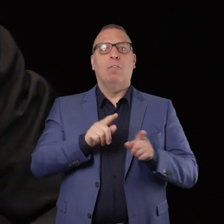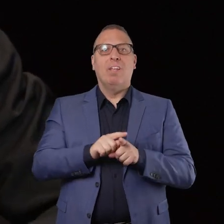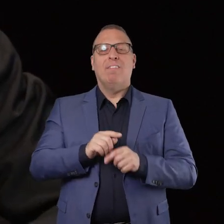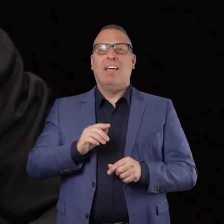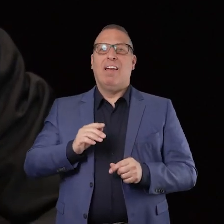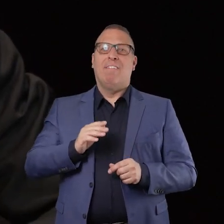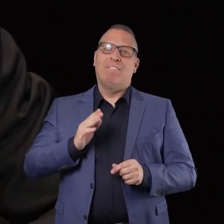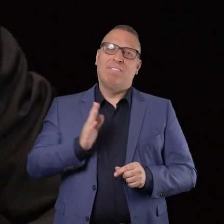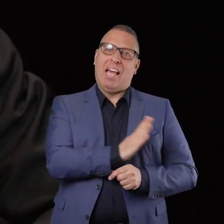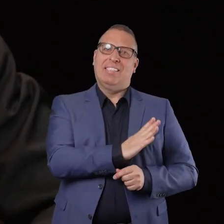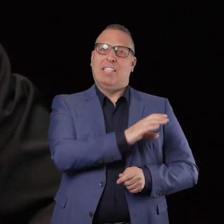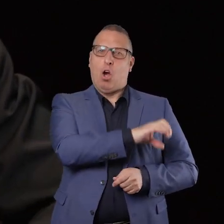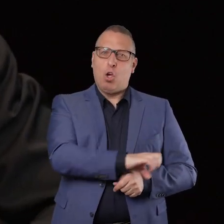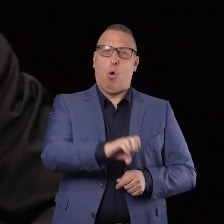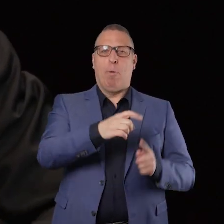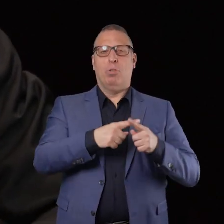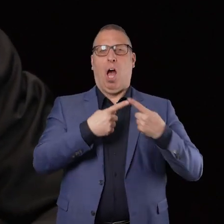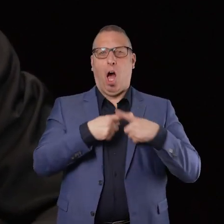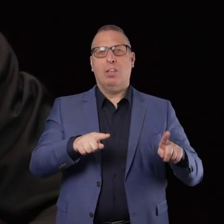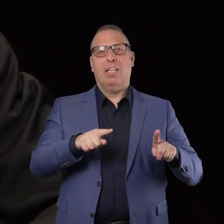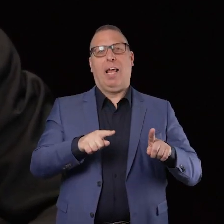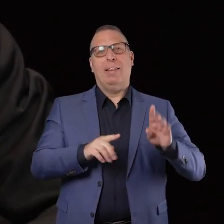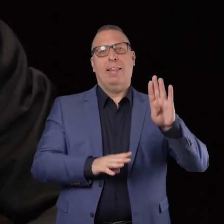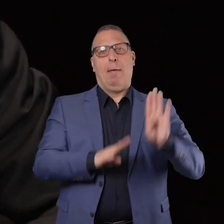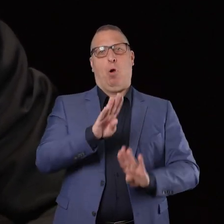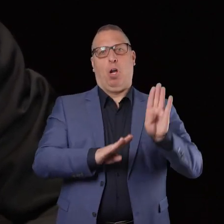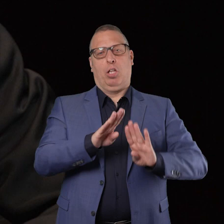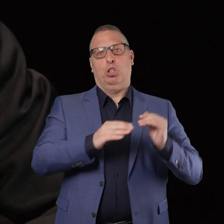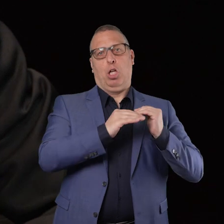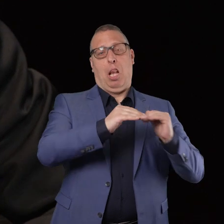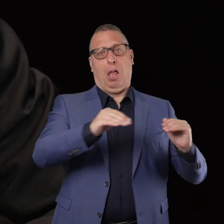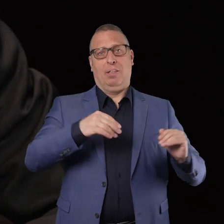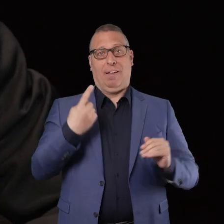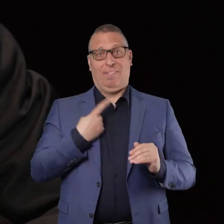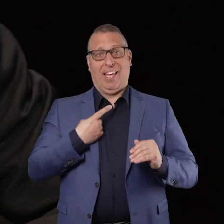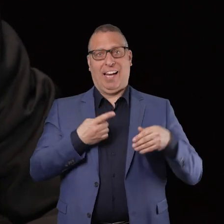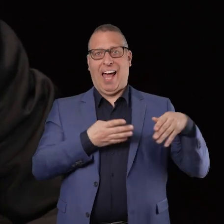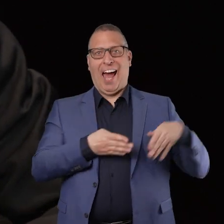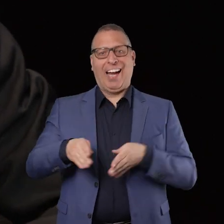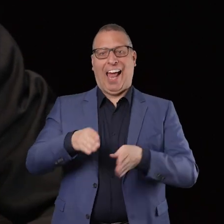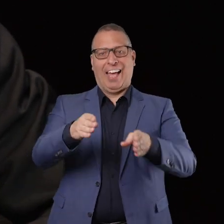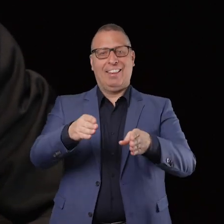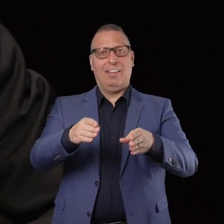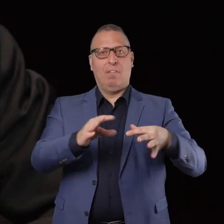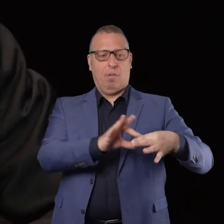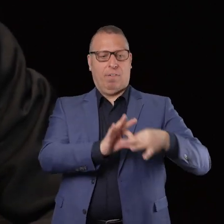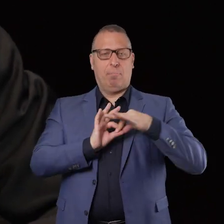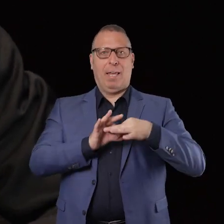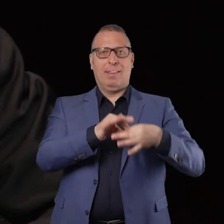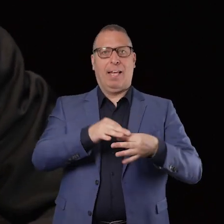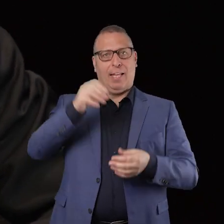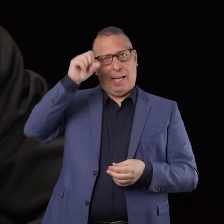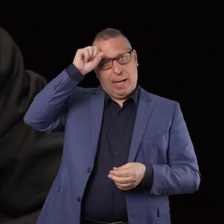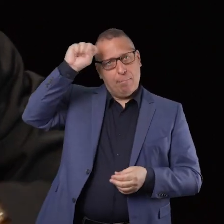ganz Westeuropa und andere demokratische Länder. Wir haben den Rhein, der uns